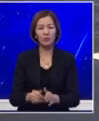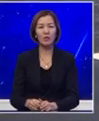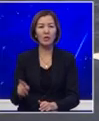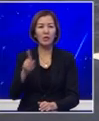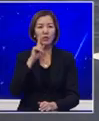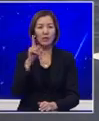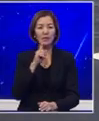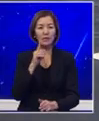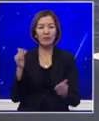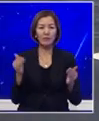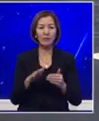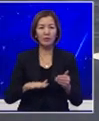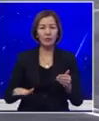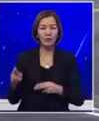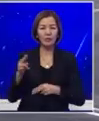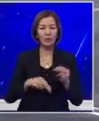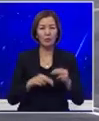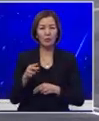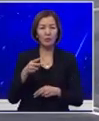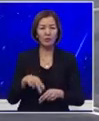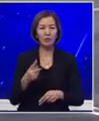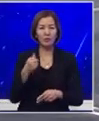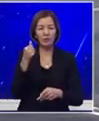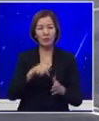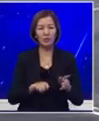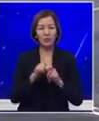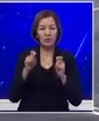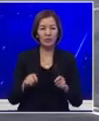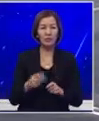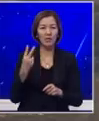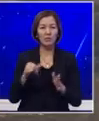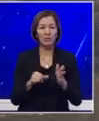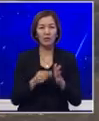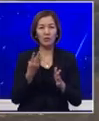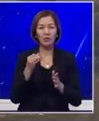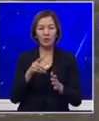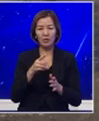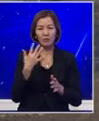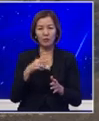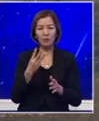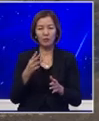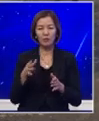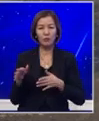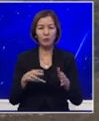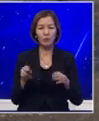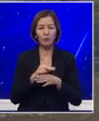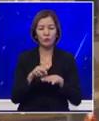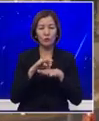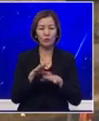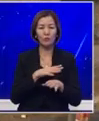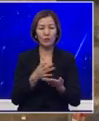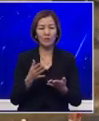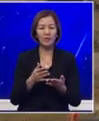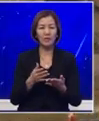Жастар бір шағын ауданындағы жол құрылысы 2021 жылы басталған. Қазір кезде 26 шақырым болатын 23 көшеге жөндеу жұмыстары жүргізіліп жатыр.